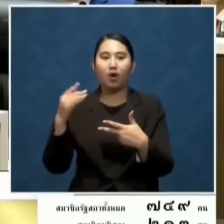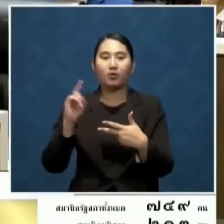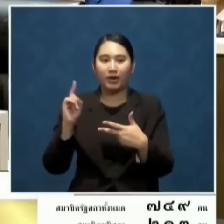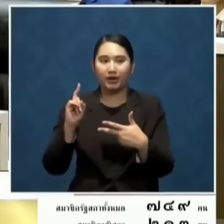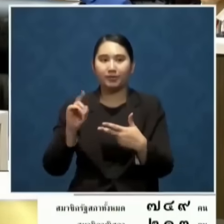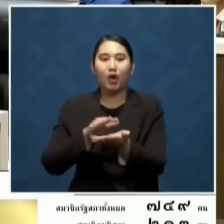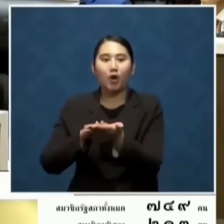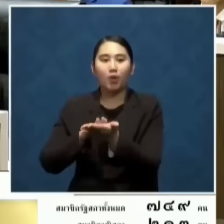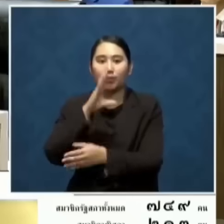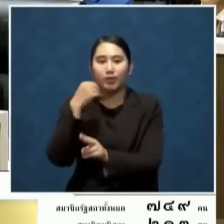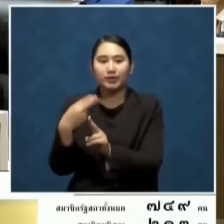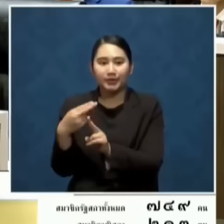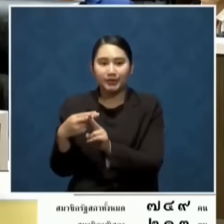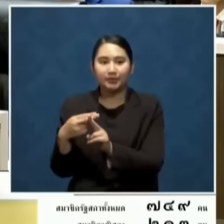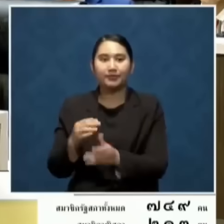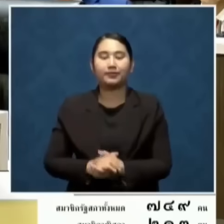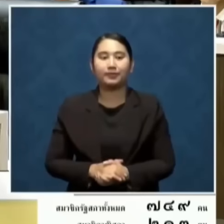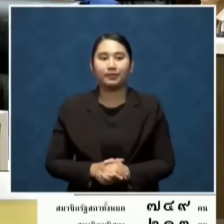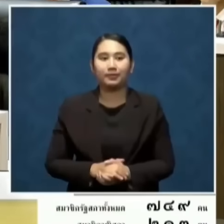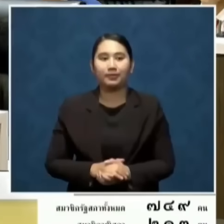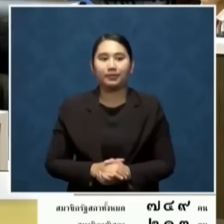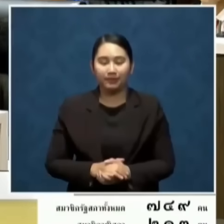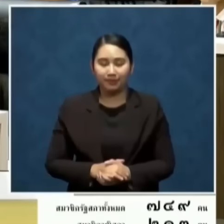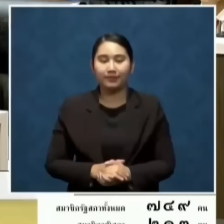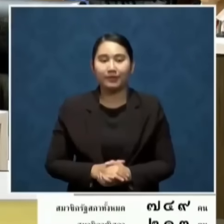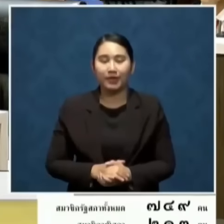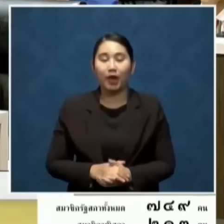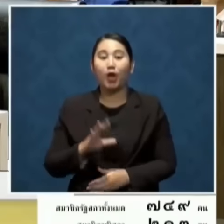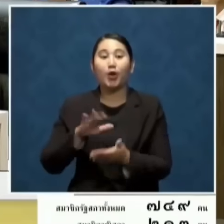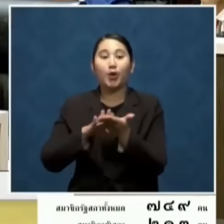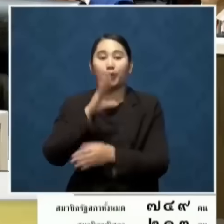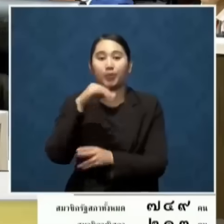ญในระบบยุติธรรมเพราะฉะนั้นไม่ว่าจะเป็นชาติพันธุ์ที่โดนคดีทว